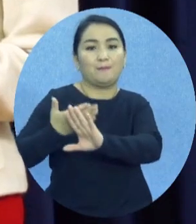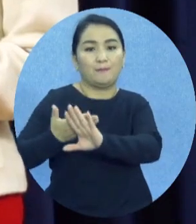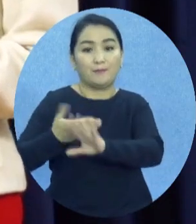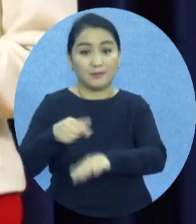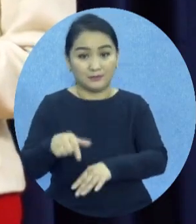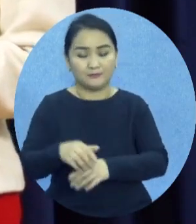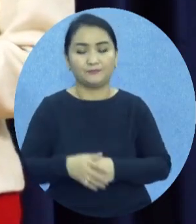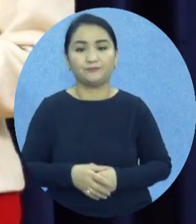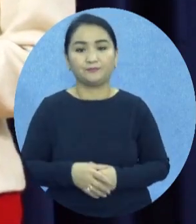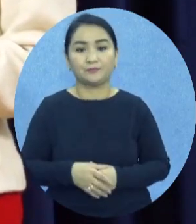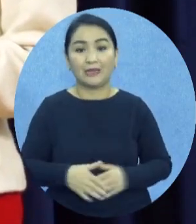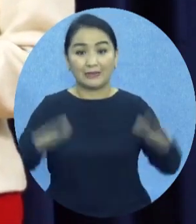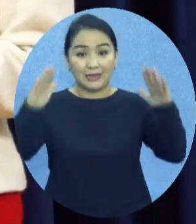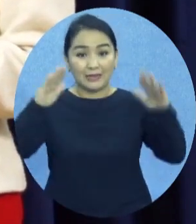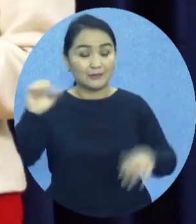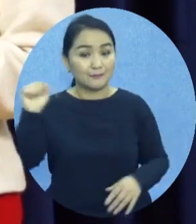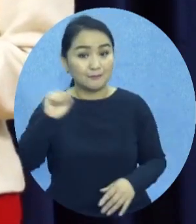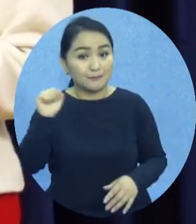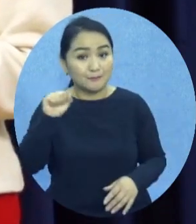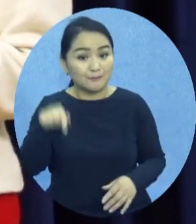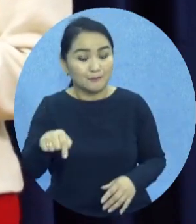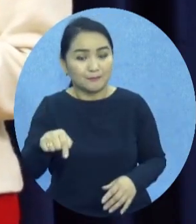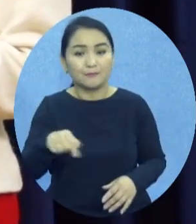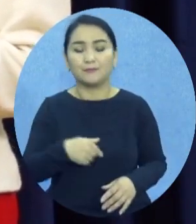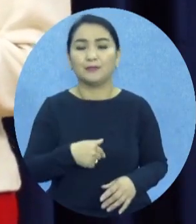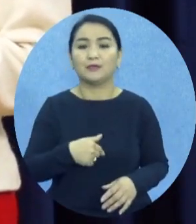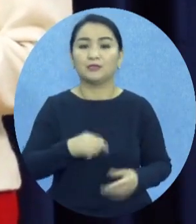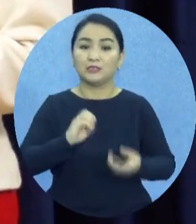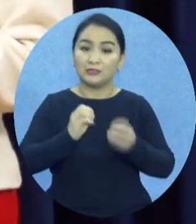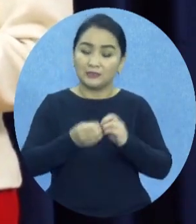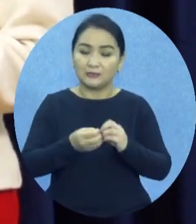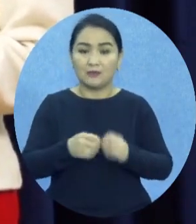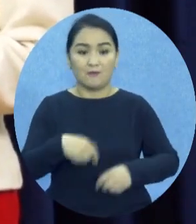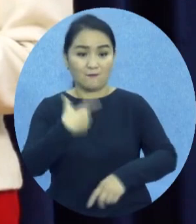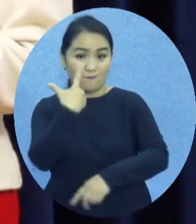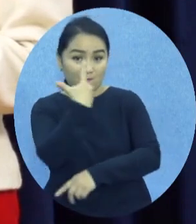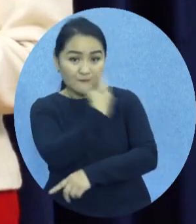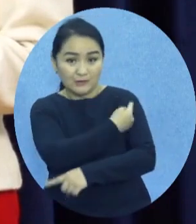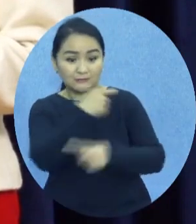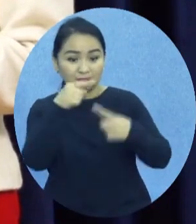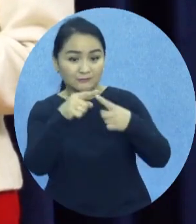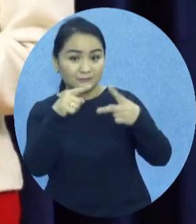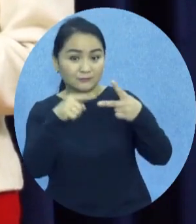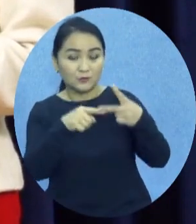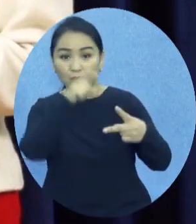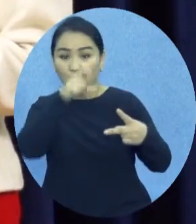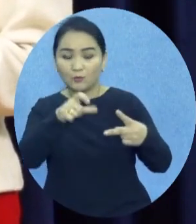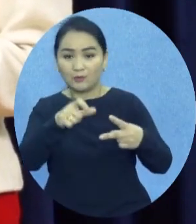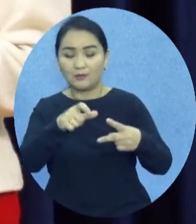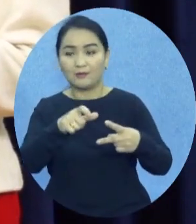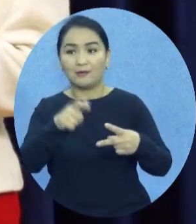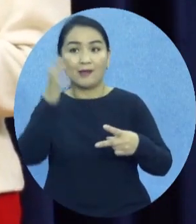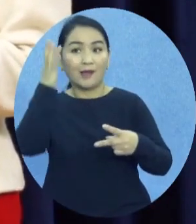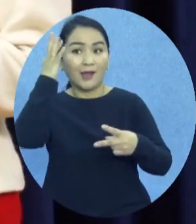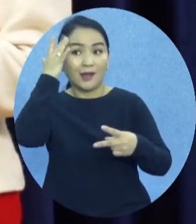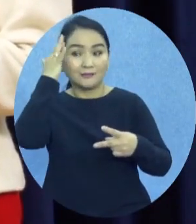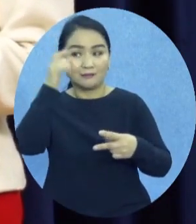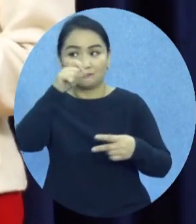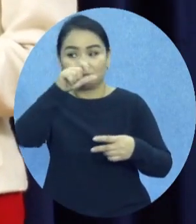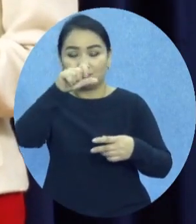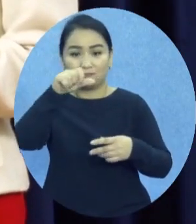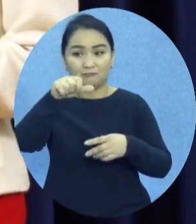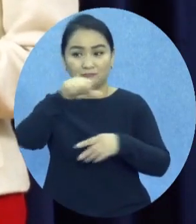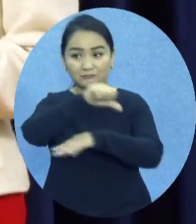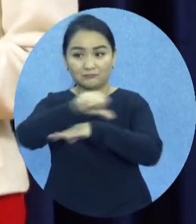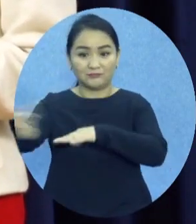болоод одоо вакцины 2 тунтай хүмүүсүүд чөлөөтэй гадаадын нислэгээр ирээл шууд ингээд